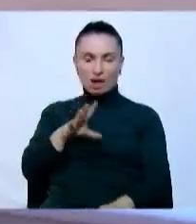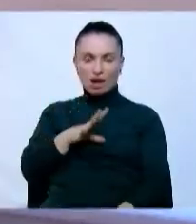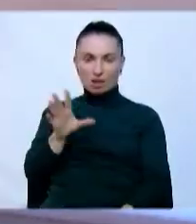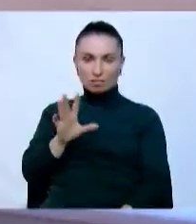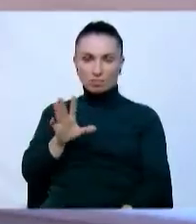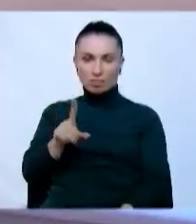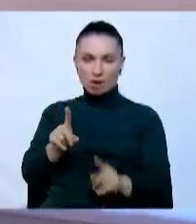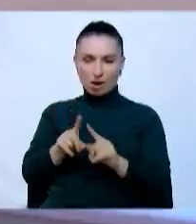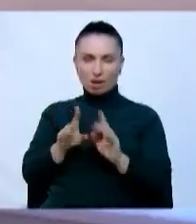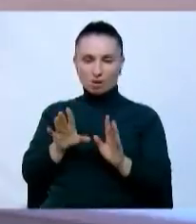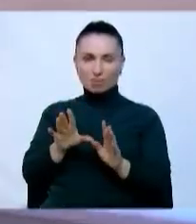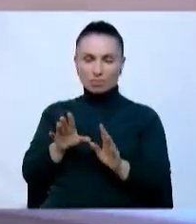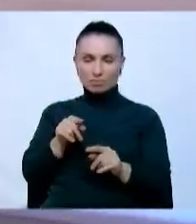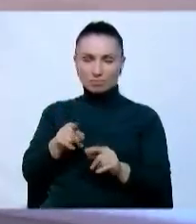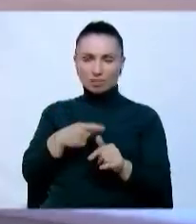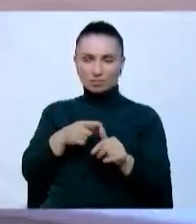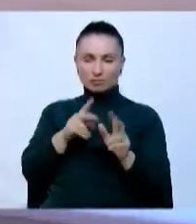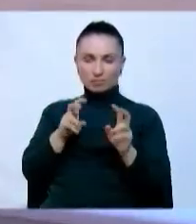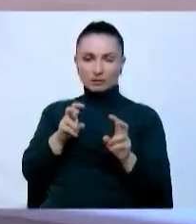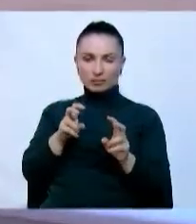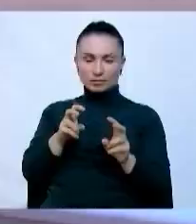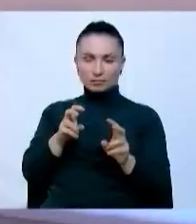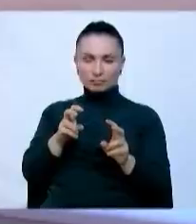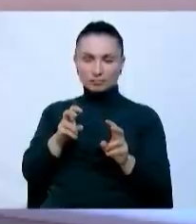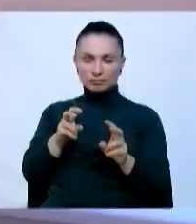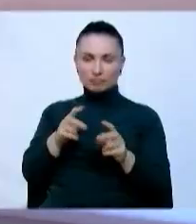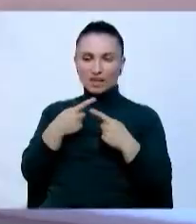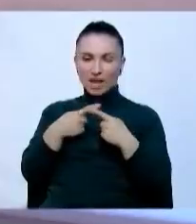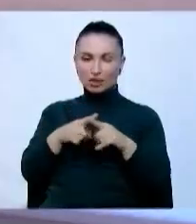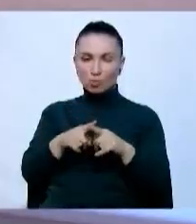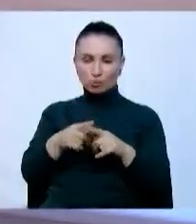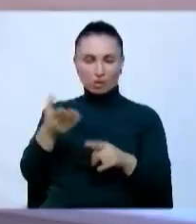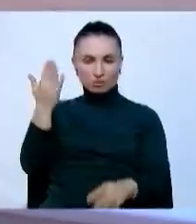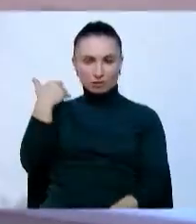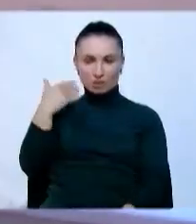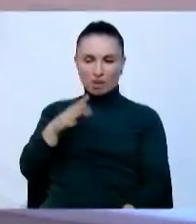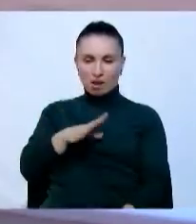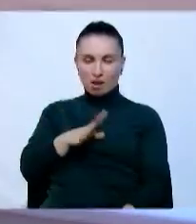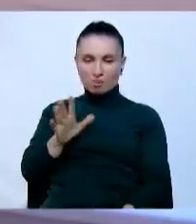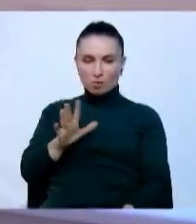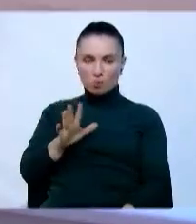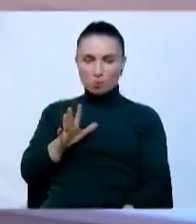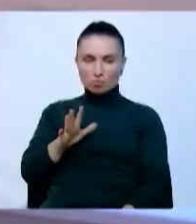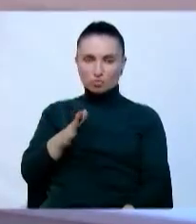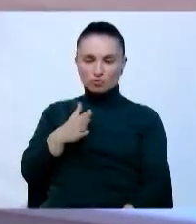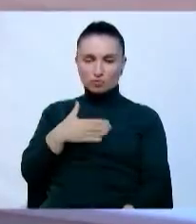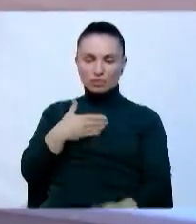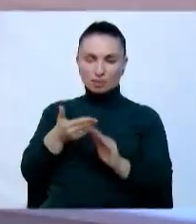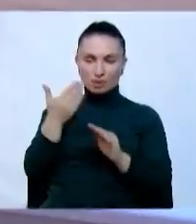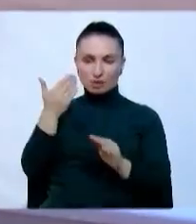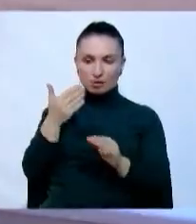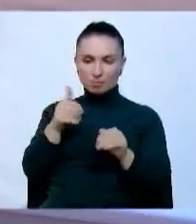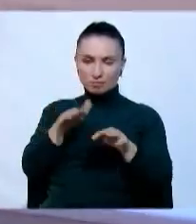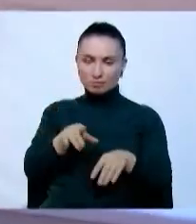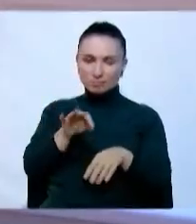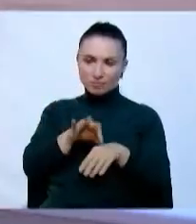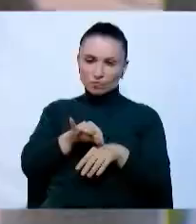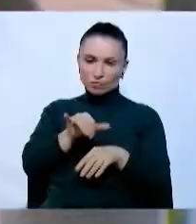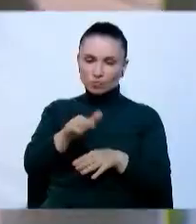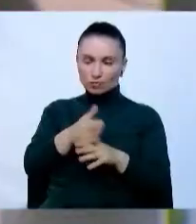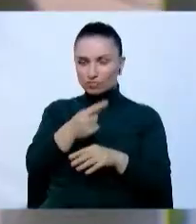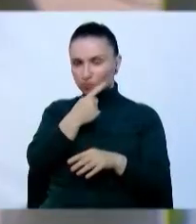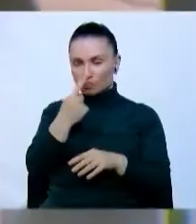ესეთი ამ ტიპის აპარატურა არ არსებობდა, რომ ჩვენ ადრე ასაკში დაგვედგინა კერატოკონუსის